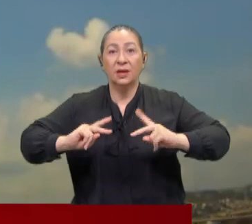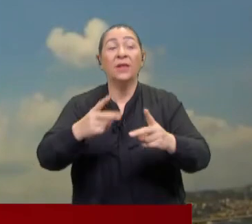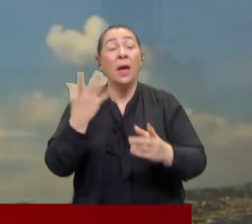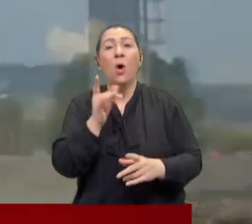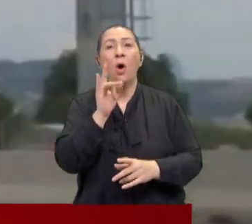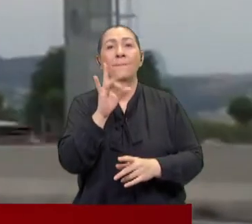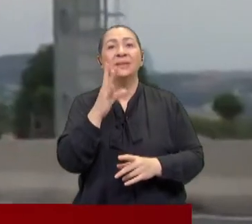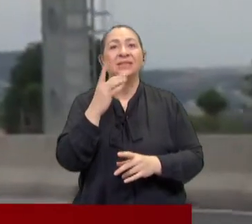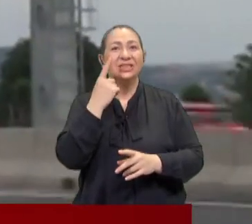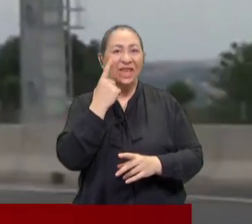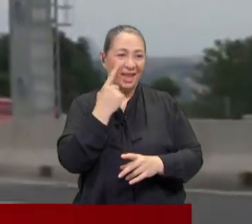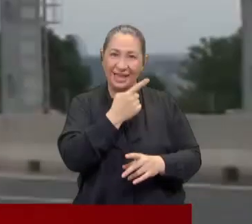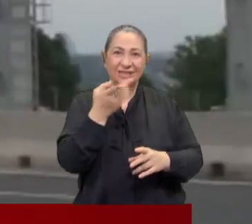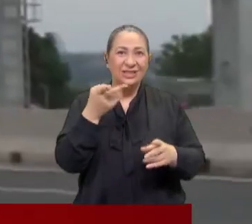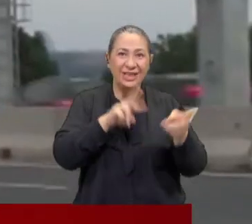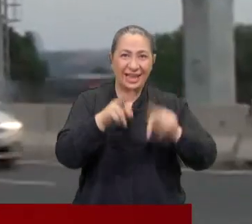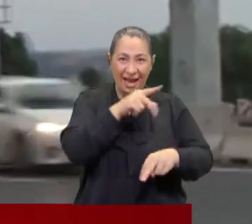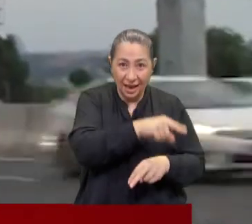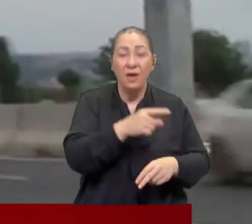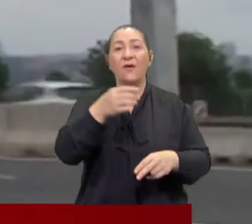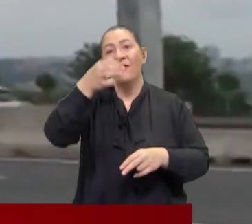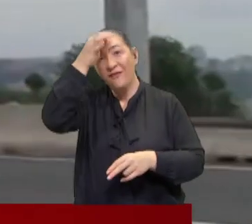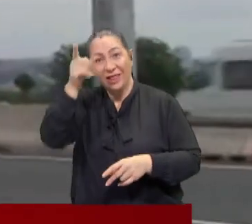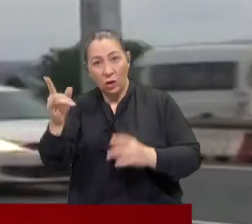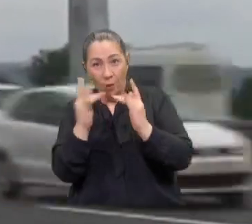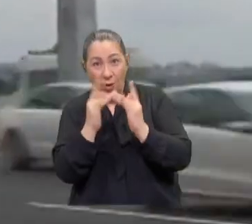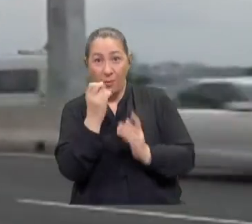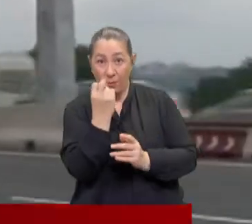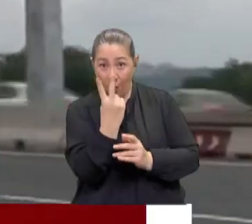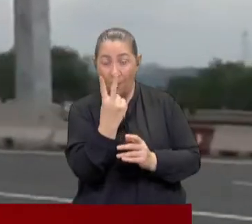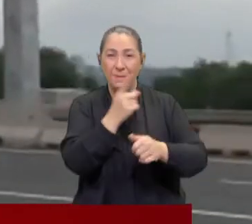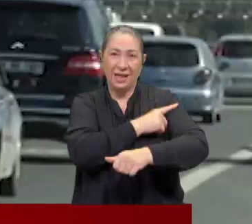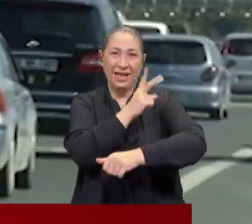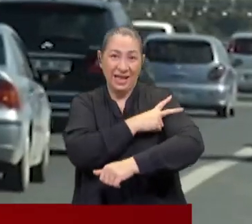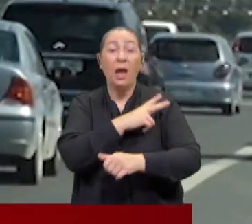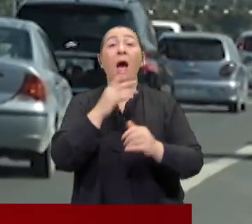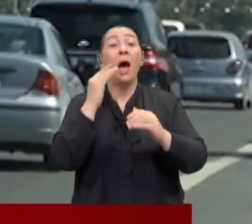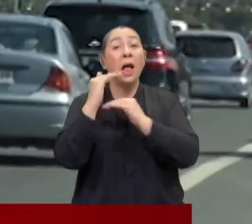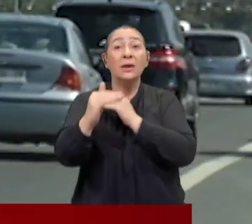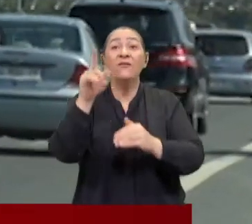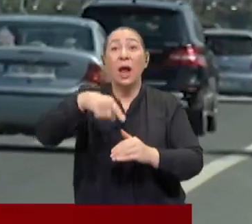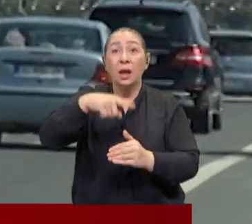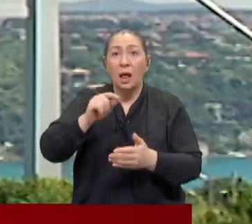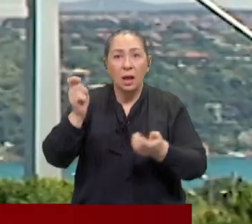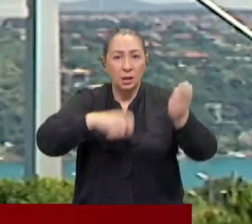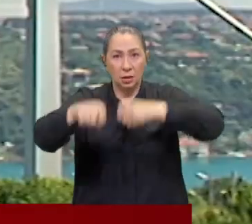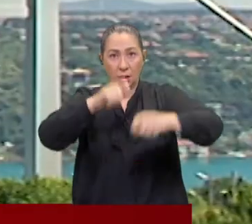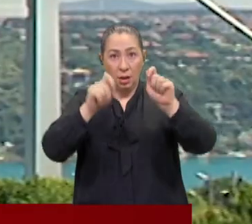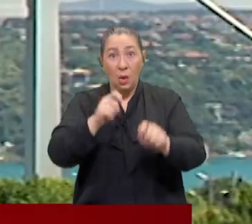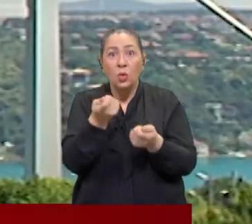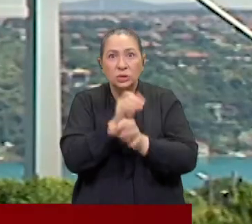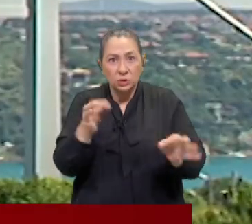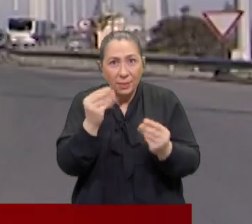şehitler hem de Fatih Sultan Mehmet Köprüsü devletin kendi bütçesiyle, halkın vergileriyle yapılan iki köprü. Aslında ücretsiz